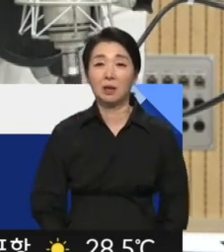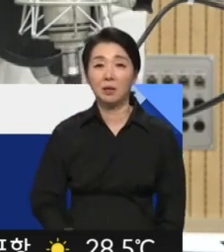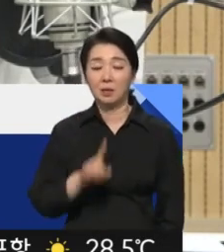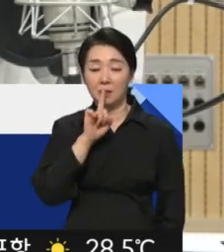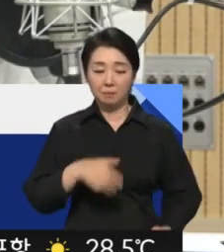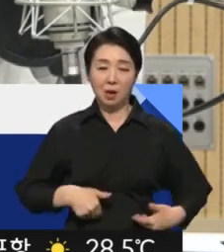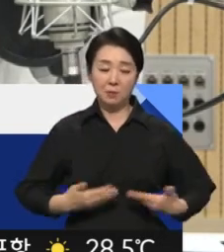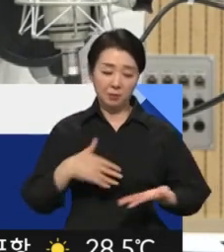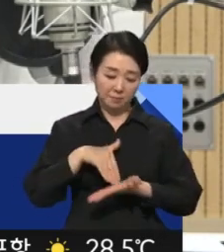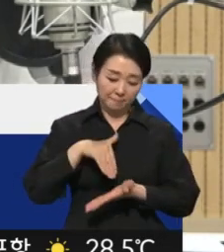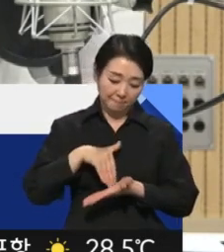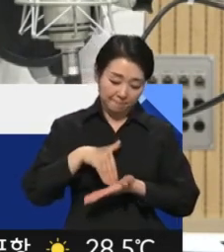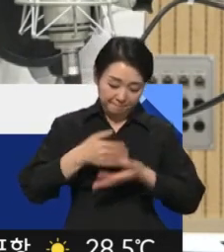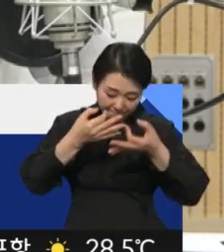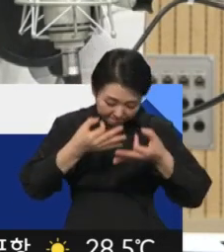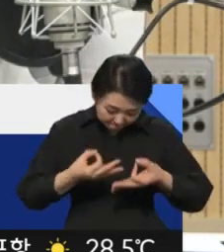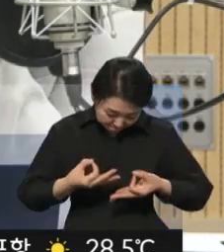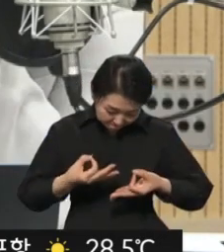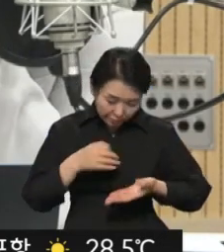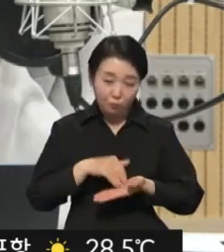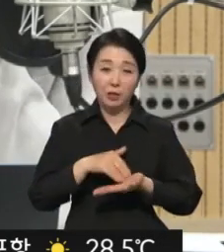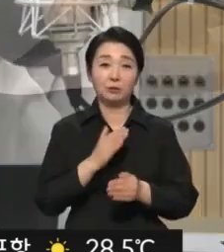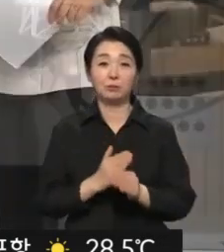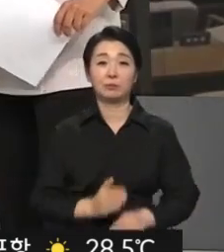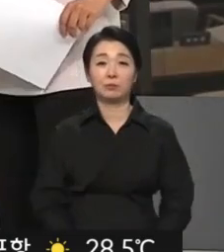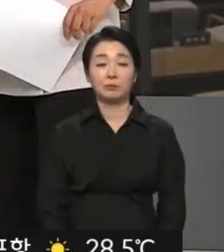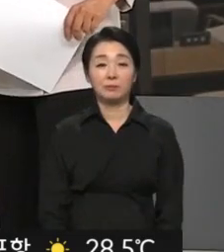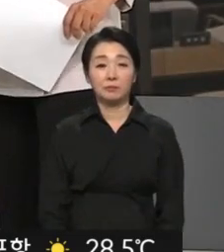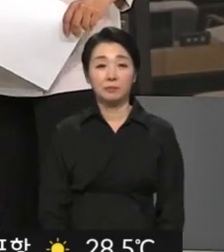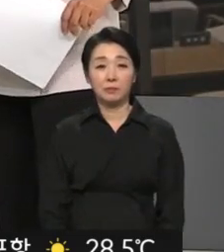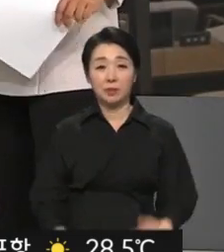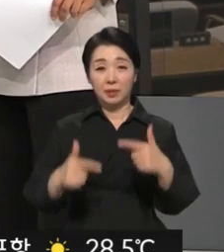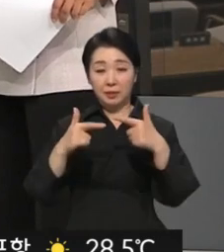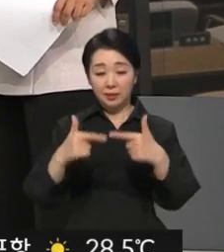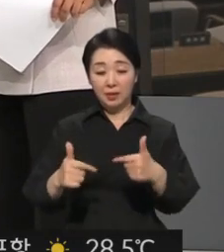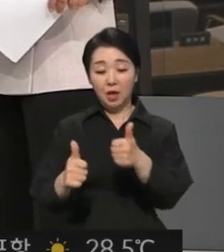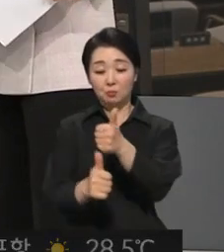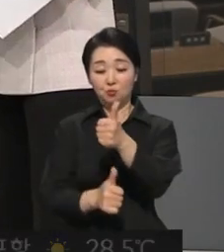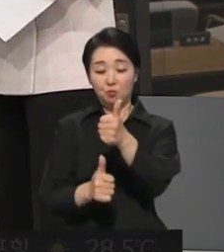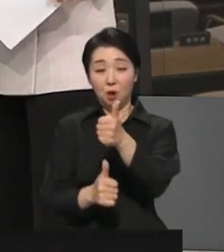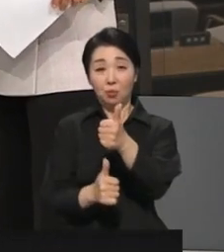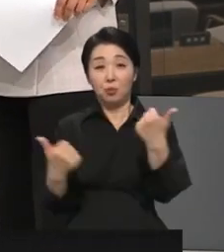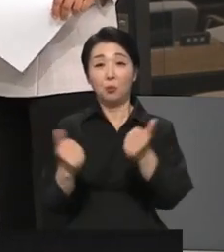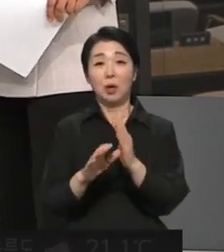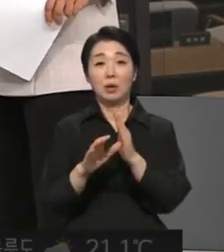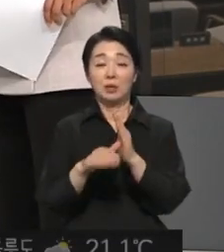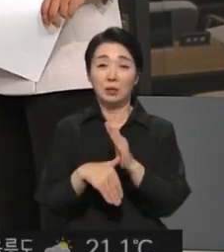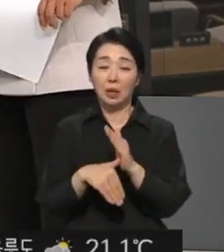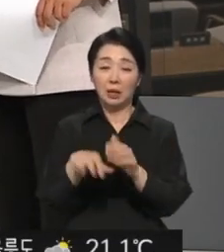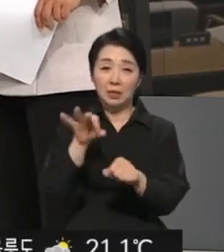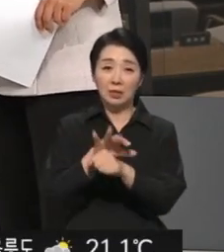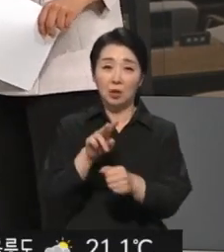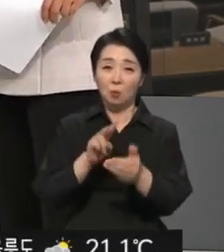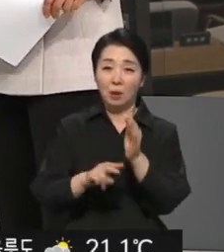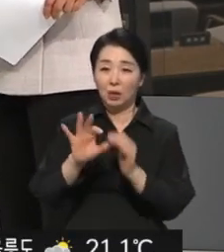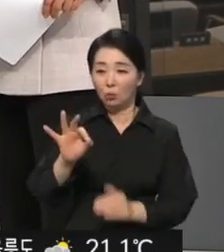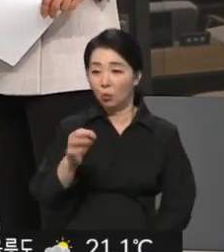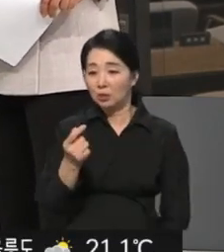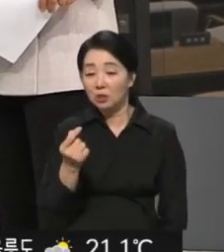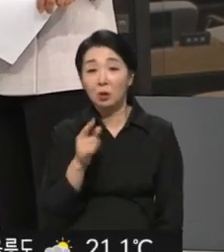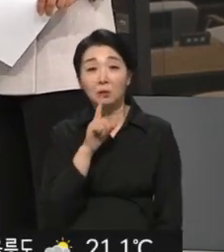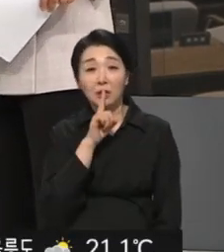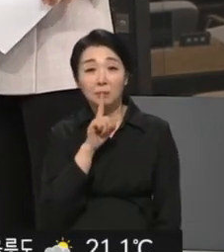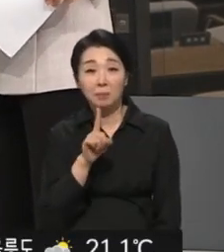없이 반성하고 깊이 성찰하고 있습니다. 네, 다만 상임위 도중 거래한 규모가 크지는 않다 이렇게 말을 했습니다.